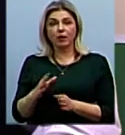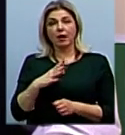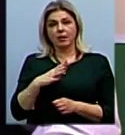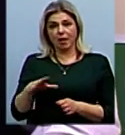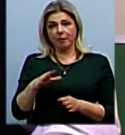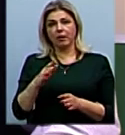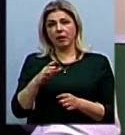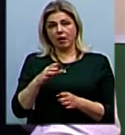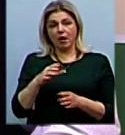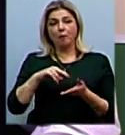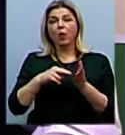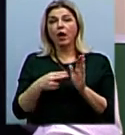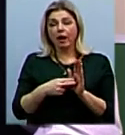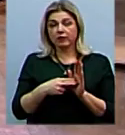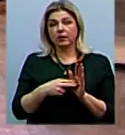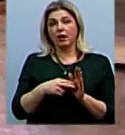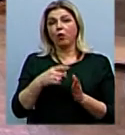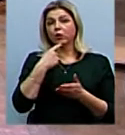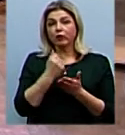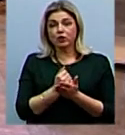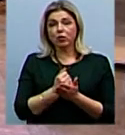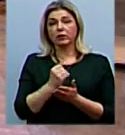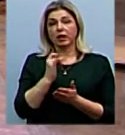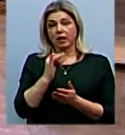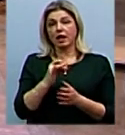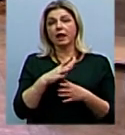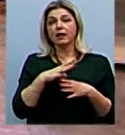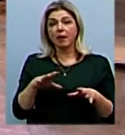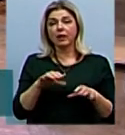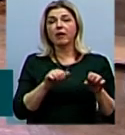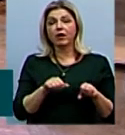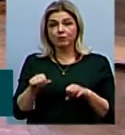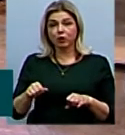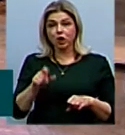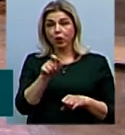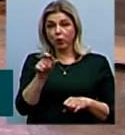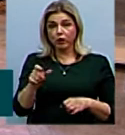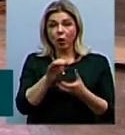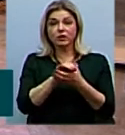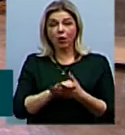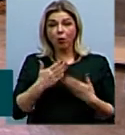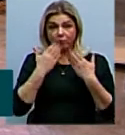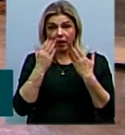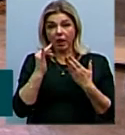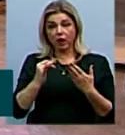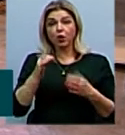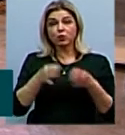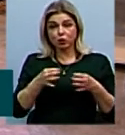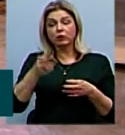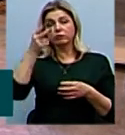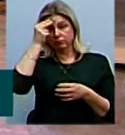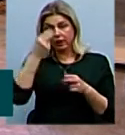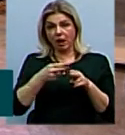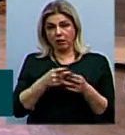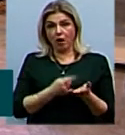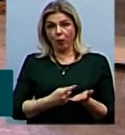прилюднено проект бюджета в положенные сроки, не было возможности жителей ознакомиться. И суд принял эти аргументы. То есть с